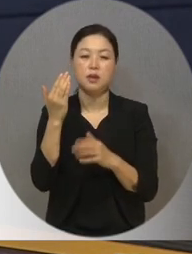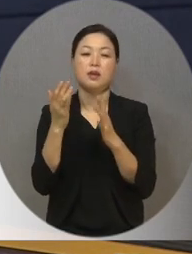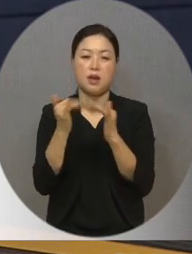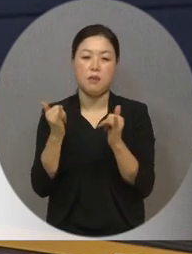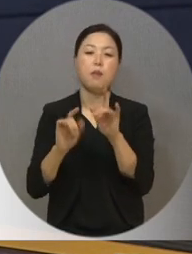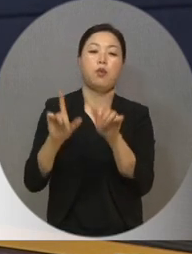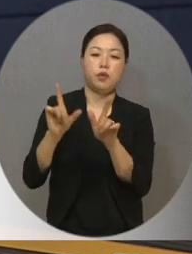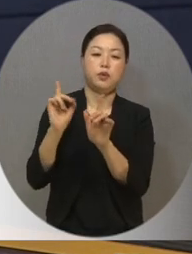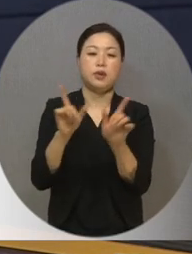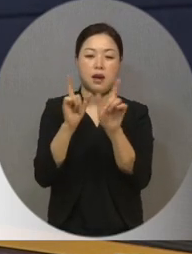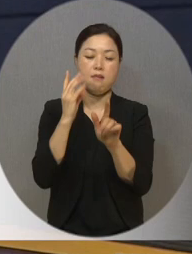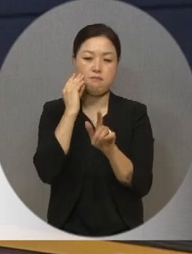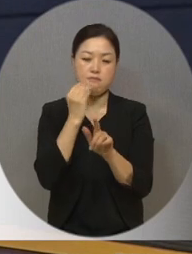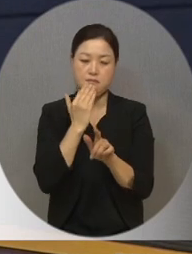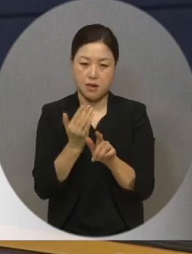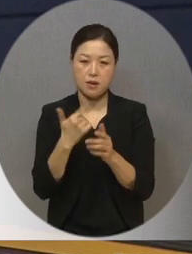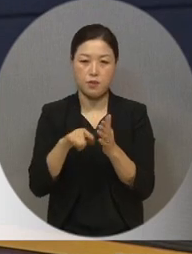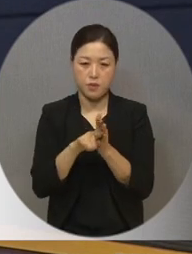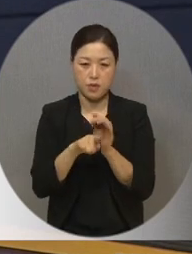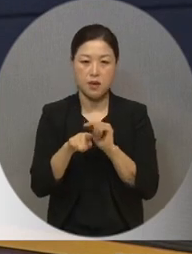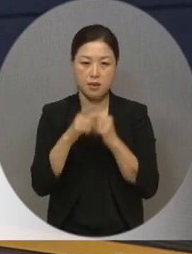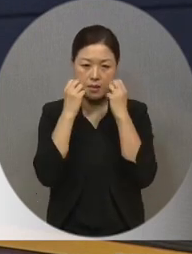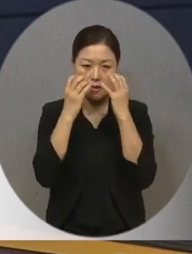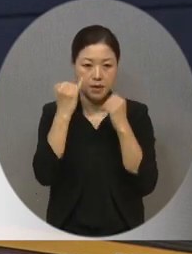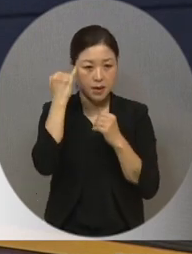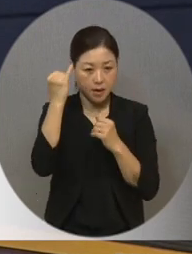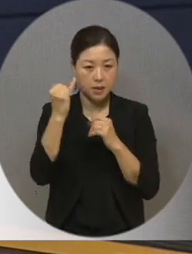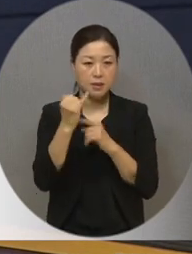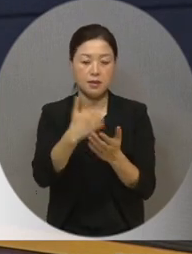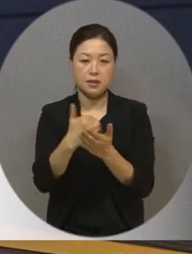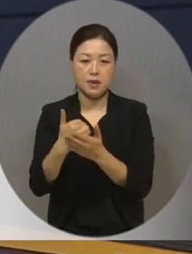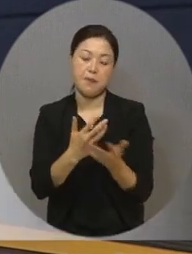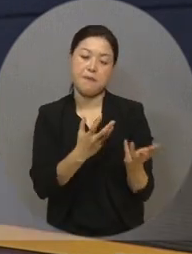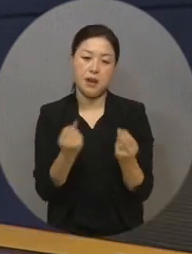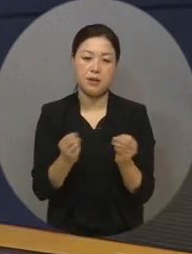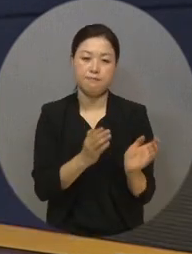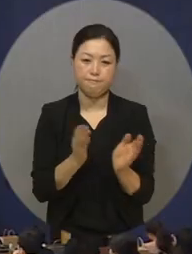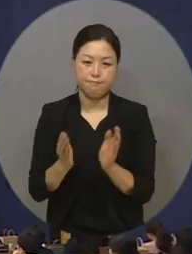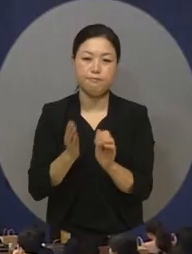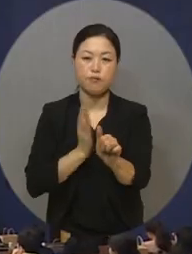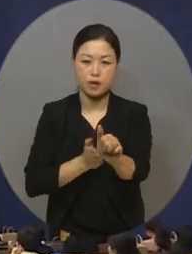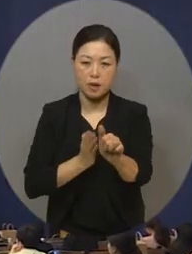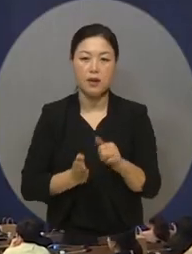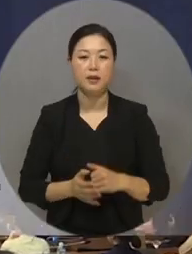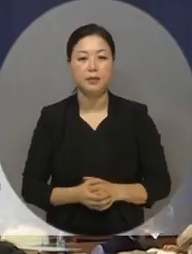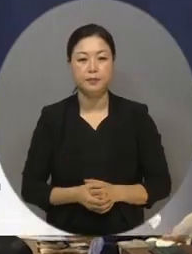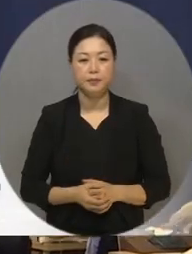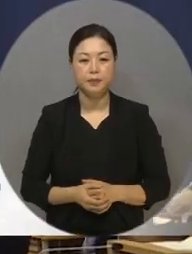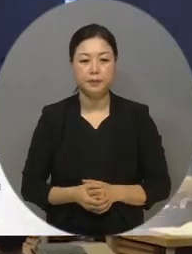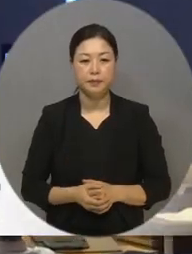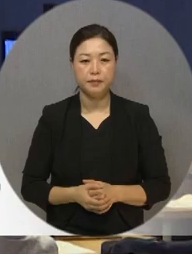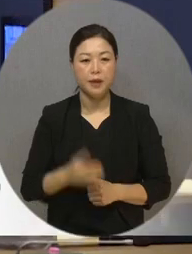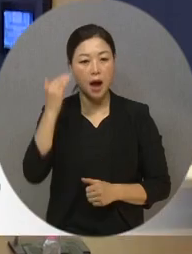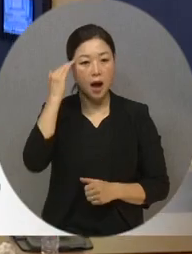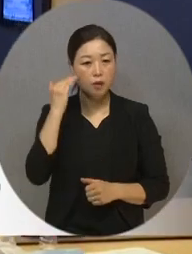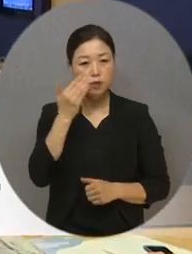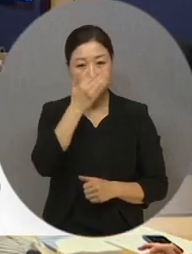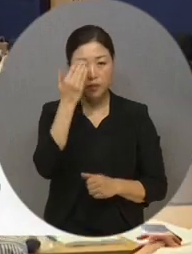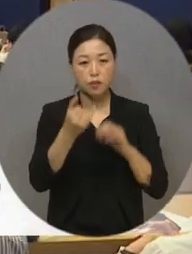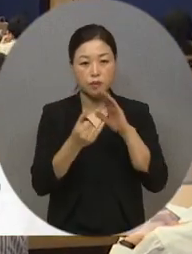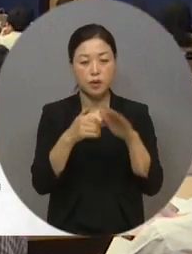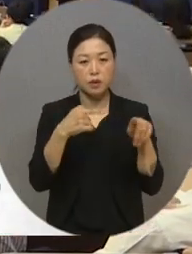있도록 혁신적인 아이디어와 훌륭한 제한들이 마련되길 바랍니다이 한국청소년